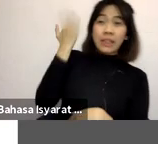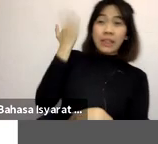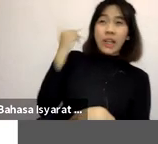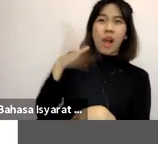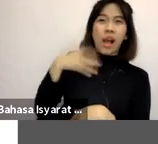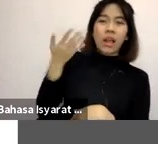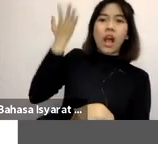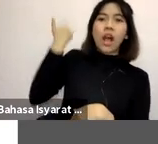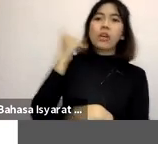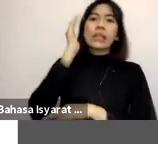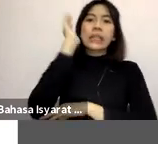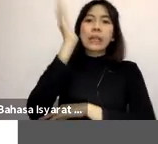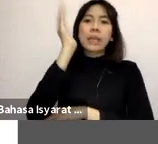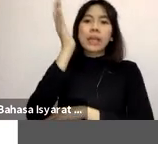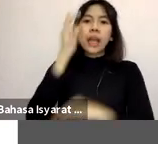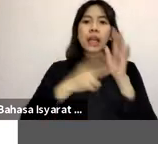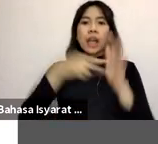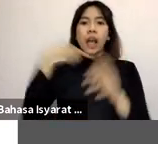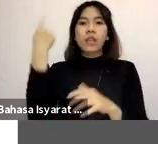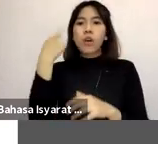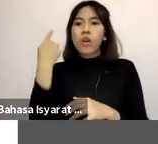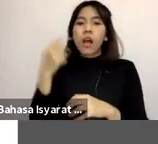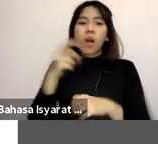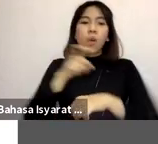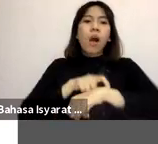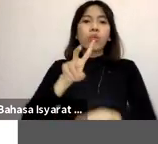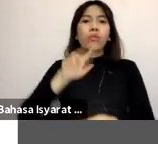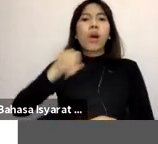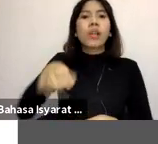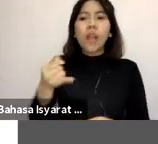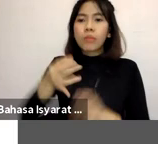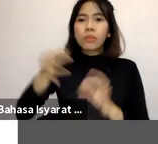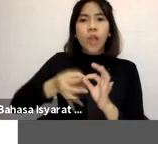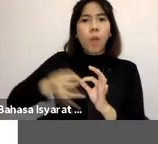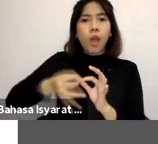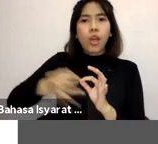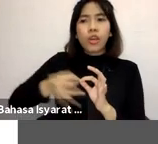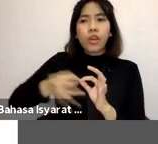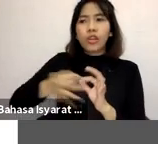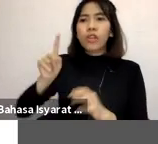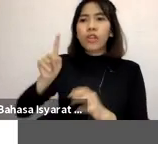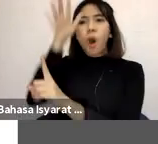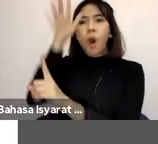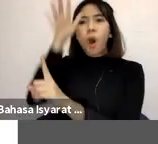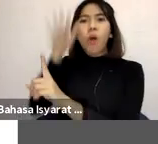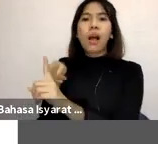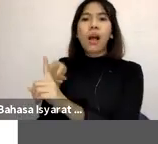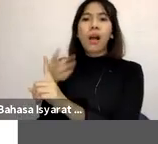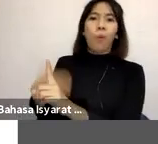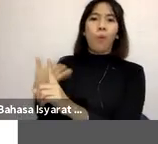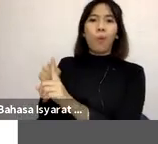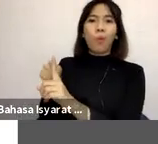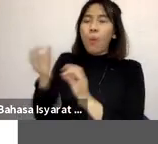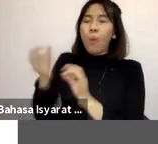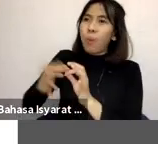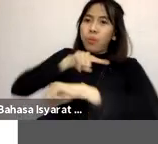Itu temen CPU untuk waktu dua jam itu hanya seorang bayangan Mbak pakai Mbak mati sampai tanin Allah capeknya itu